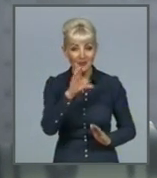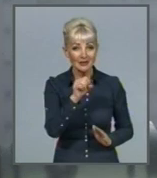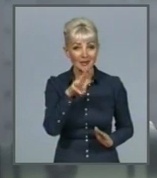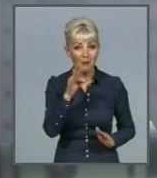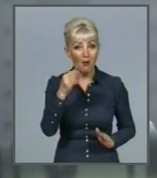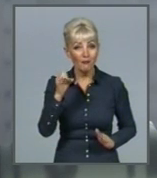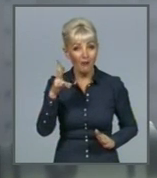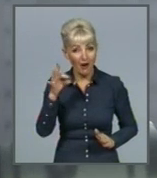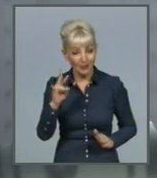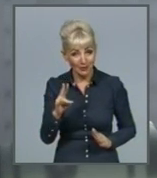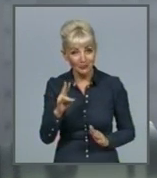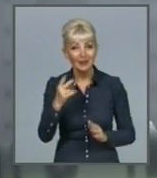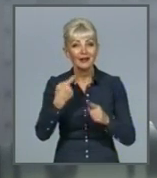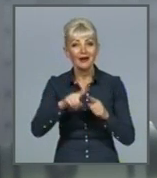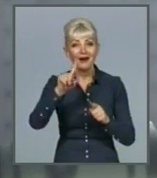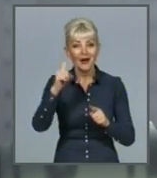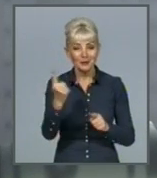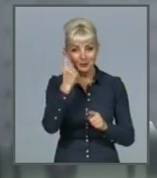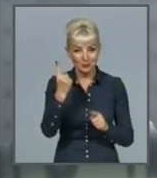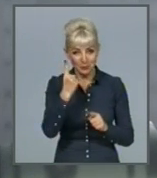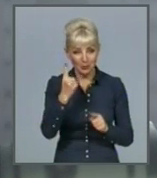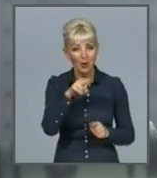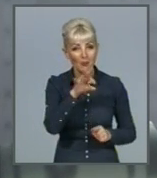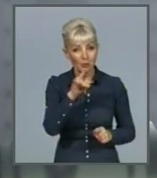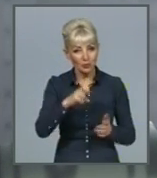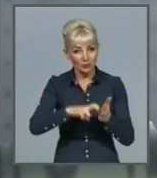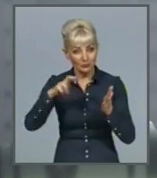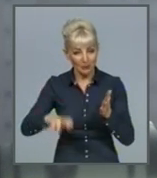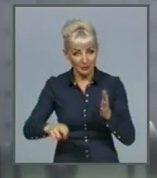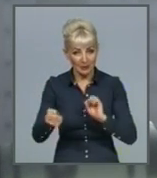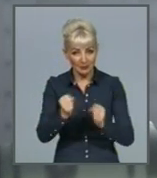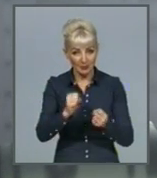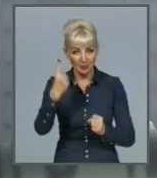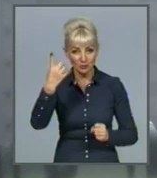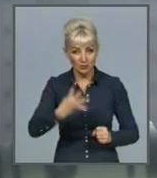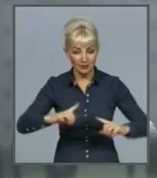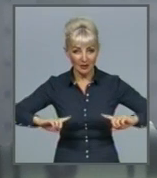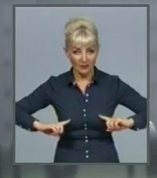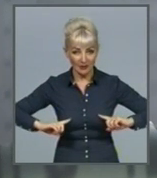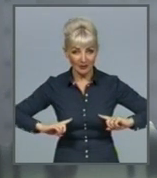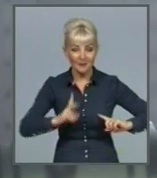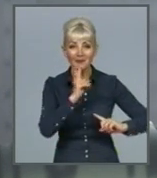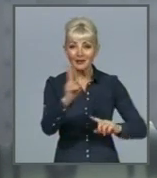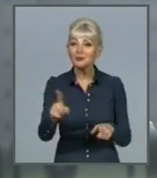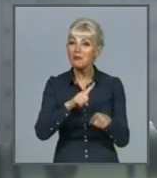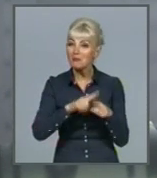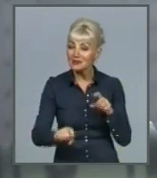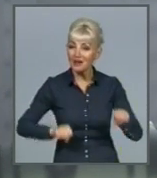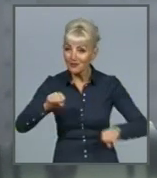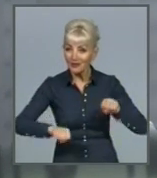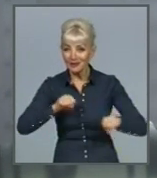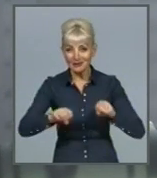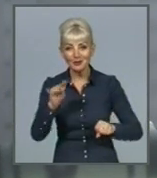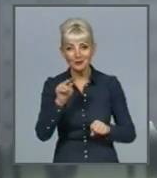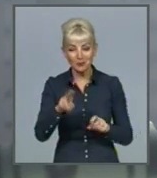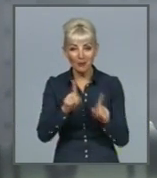Бистрице одиночный трофей. Подорожный выбыл из борьбы в четвертьфинале. Кто быстрее гнал велосипед и в чем особенность